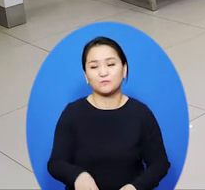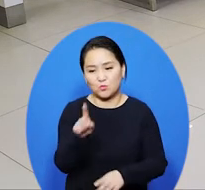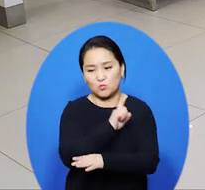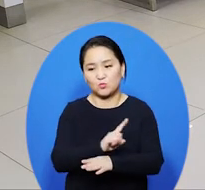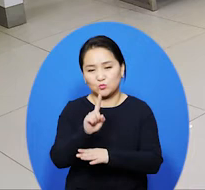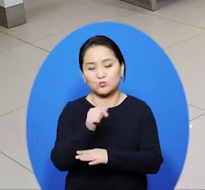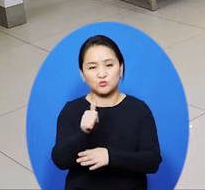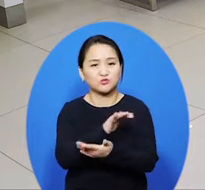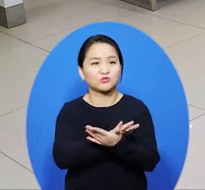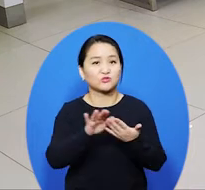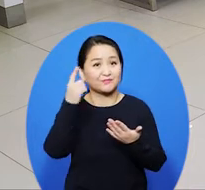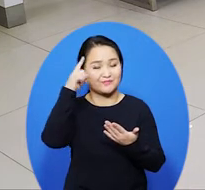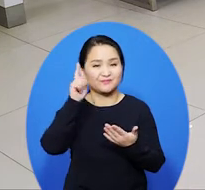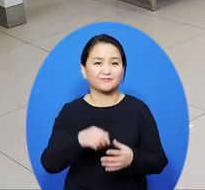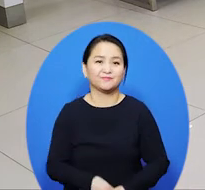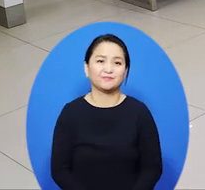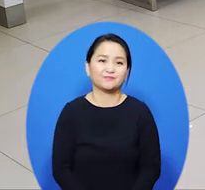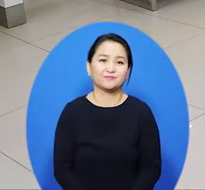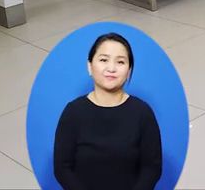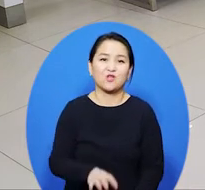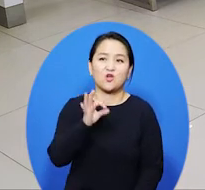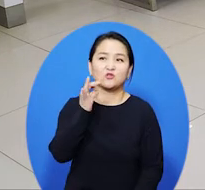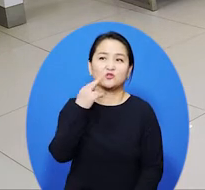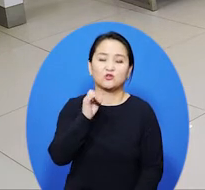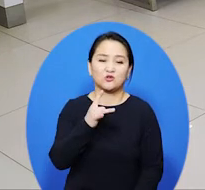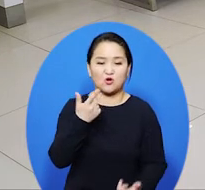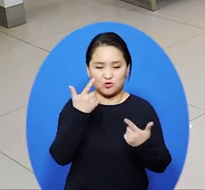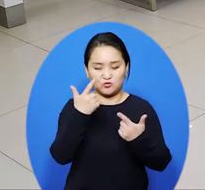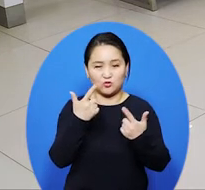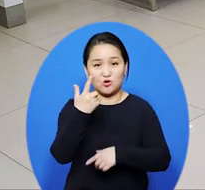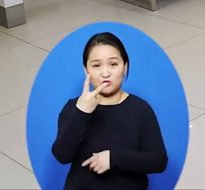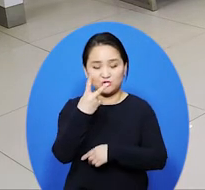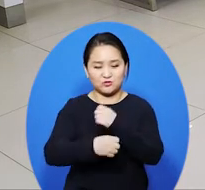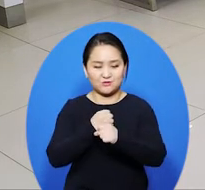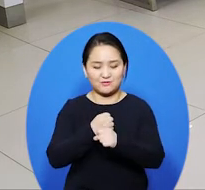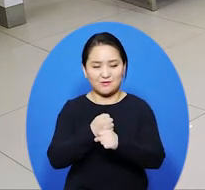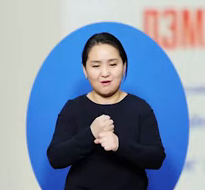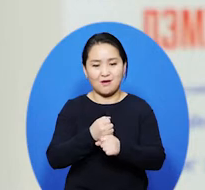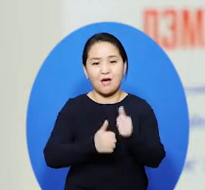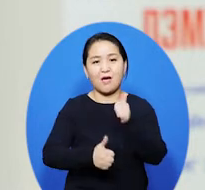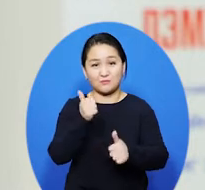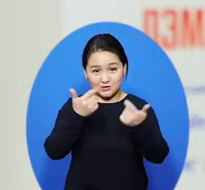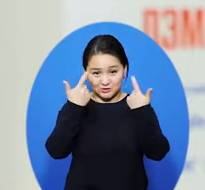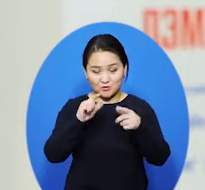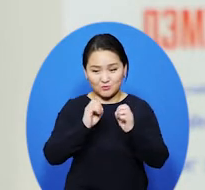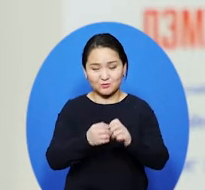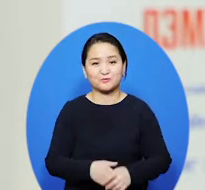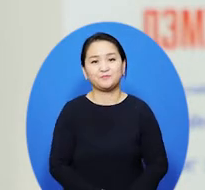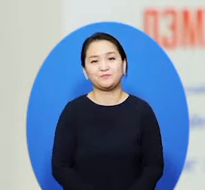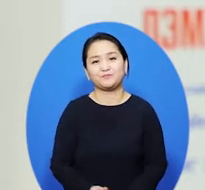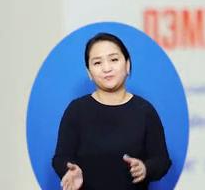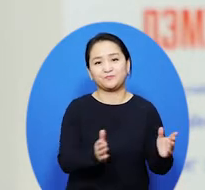Энэ бол маш үр дүнтэй юм, шинэлэг юм. Бид нэр өдрлгийг бол 2 жил зохион амжилттай зохион байгуулж явж байна. Сонирхолтой санагдаж